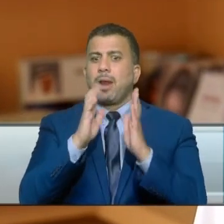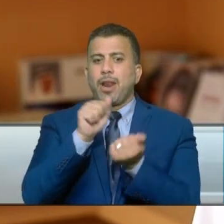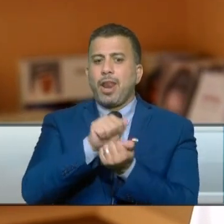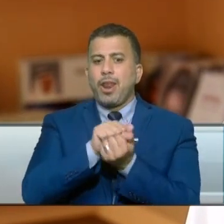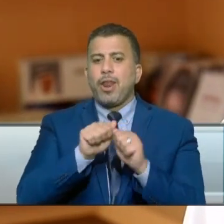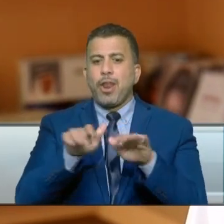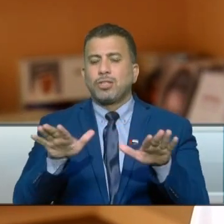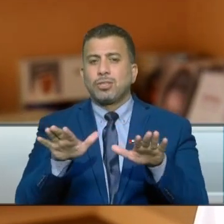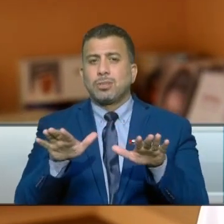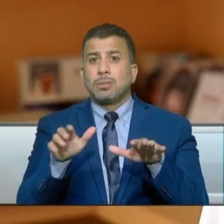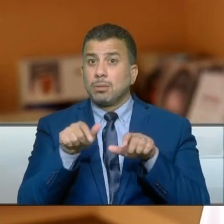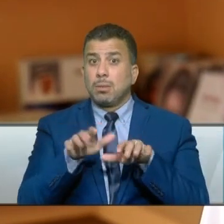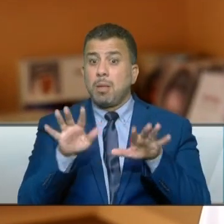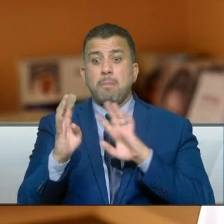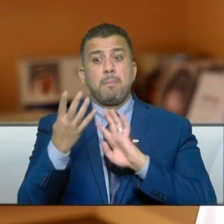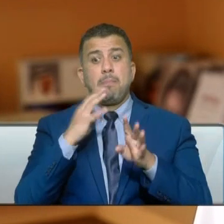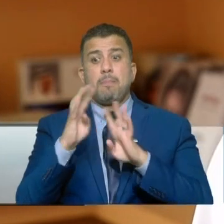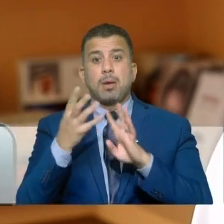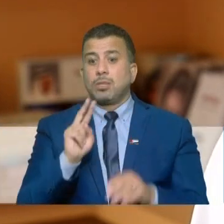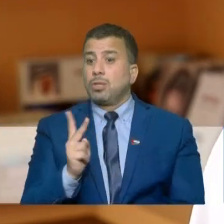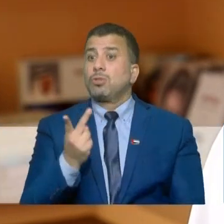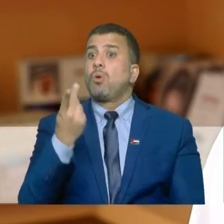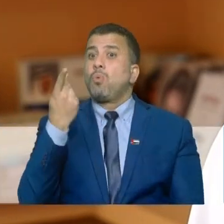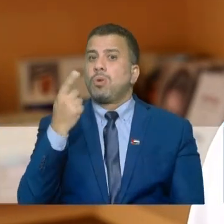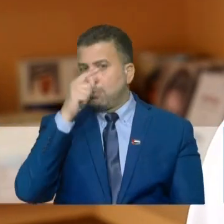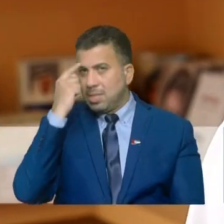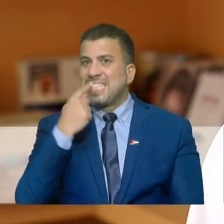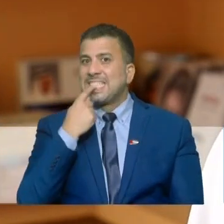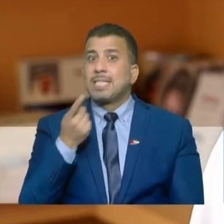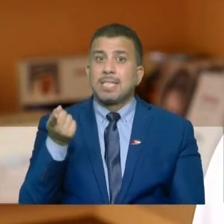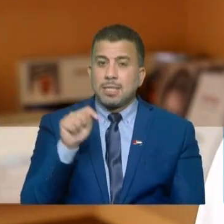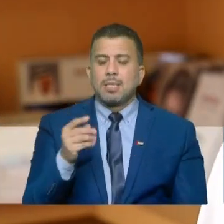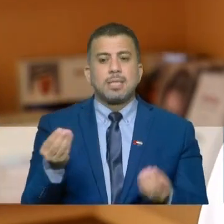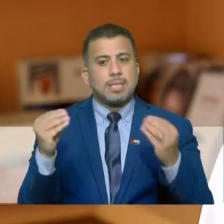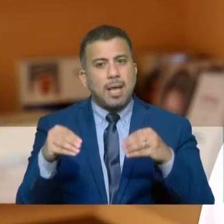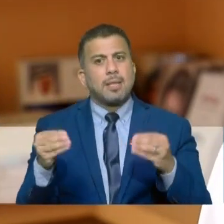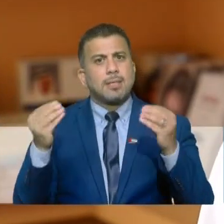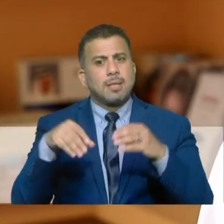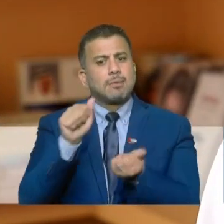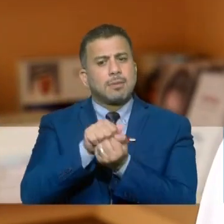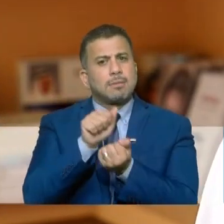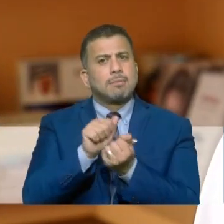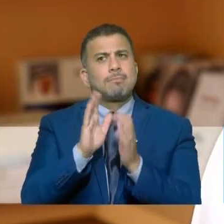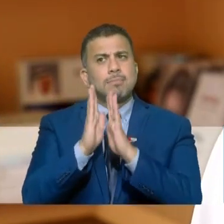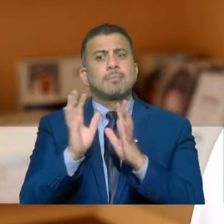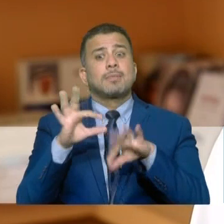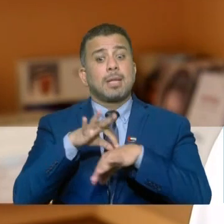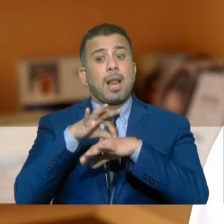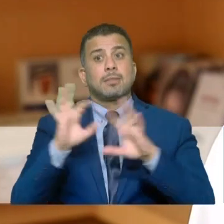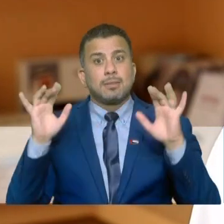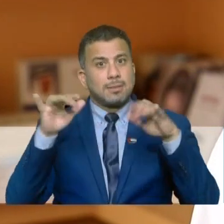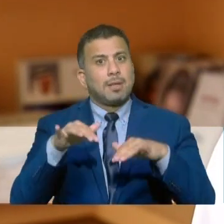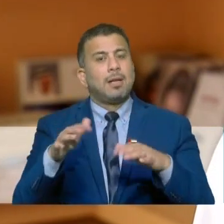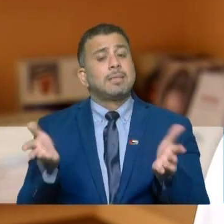امام يعني مهرجان متطور ما شاء الله في كل سنه يزداد يزداد عدد الحضور ايضا